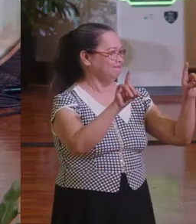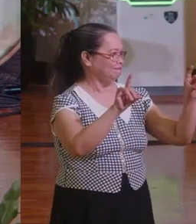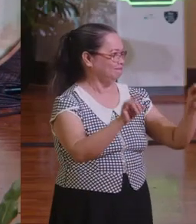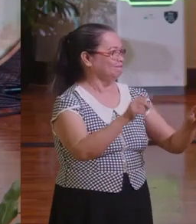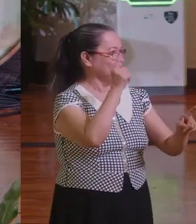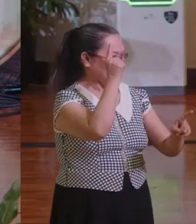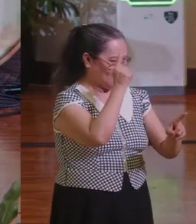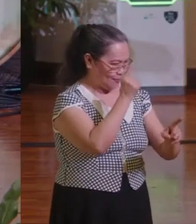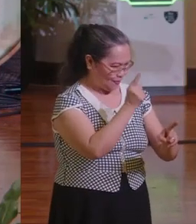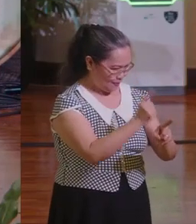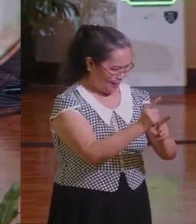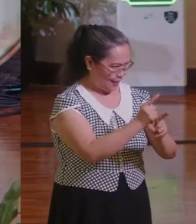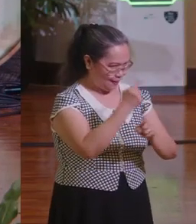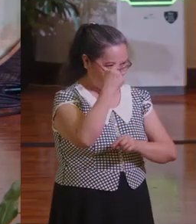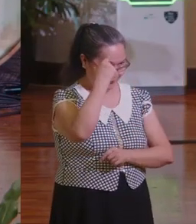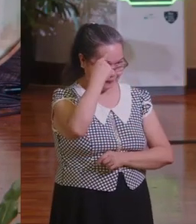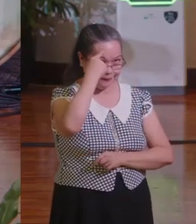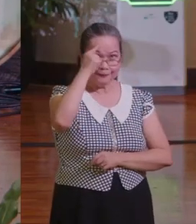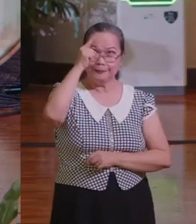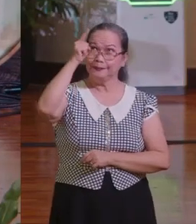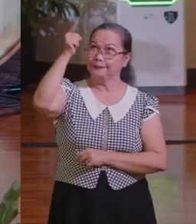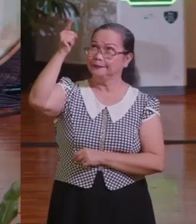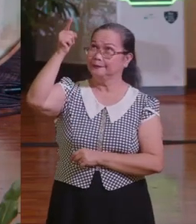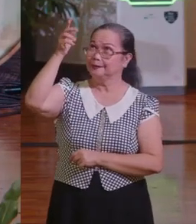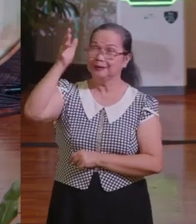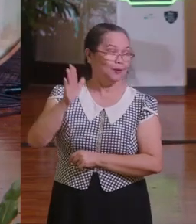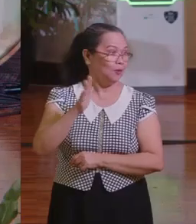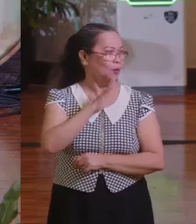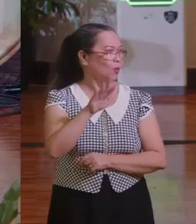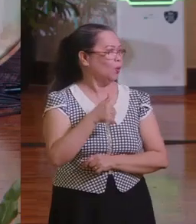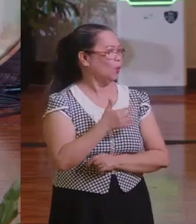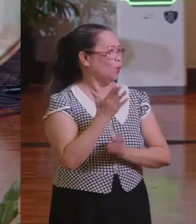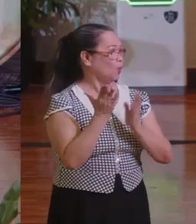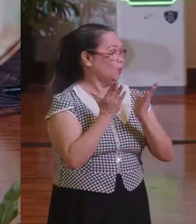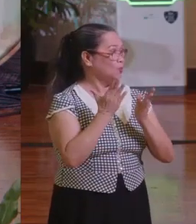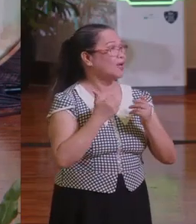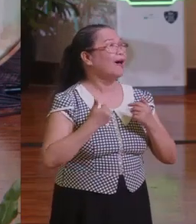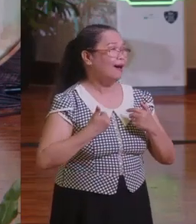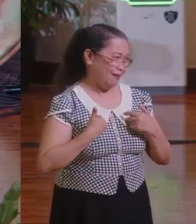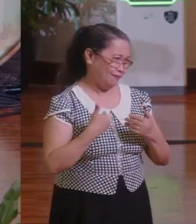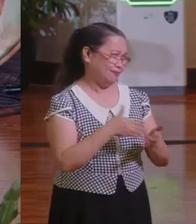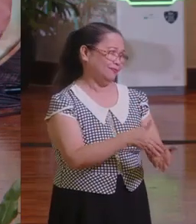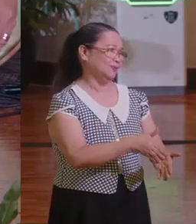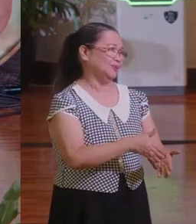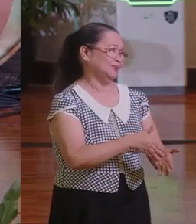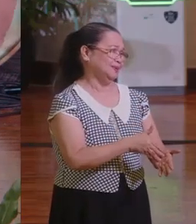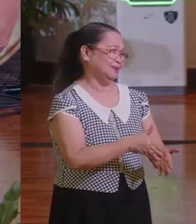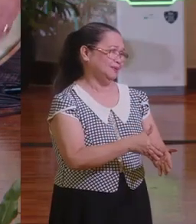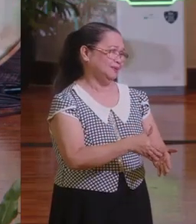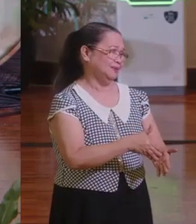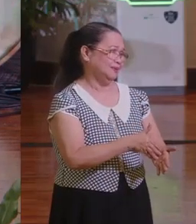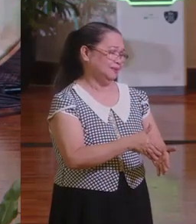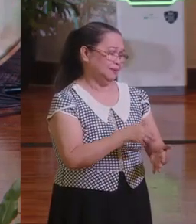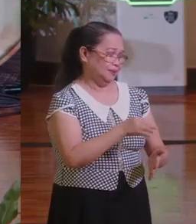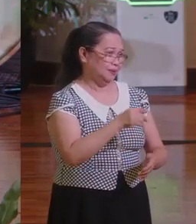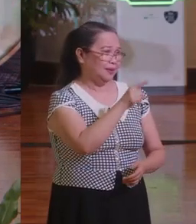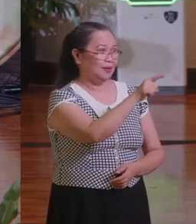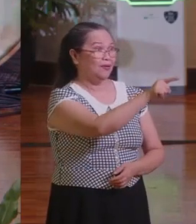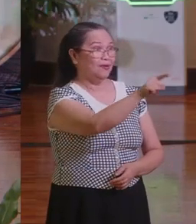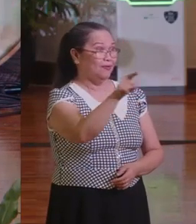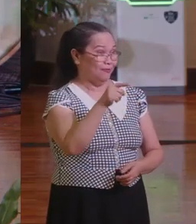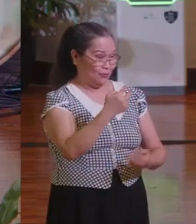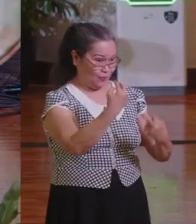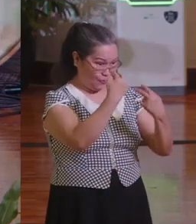right motivation. At ang lahat po na naglilingkod ay merong kahinaan din, at kung sila ay nanghihina, kailangan natin